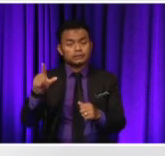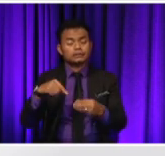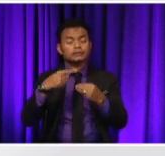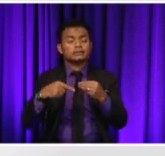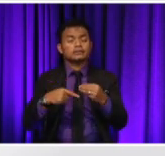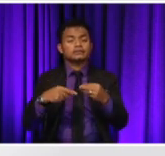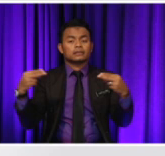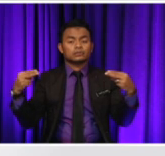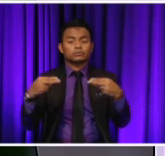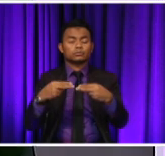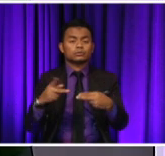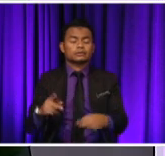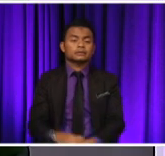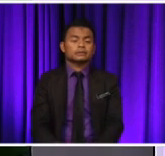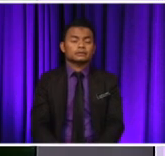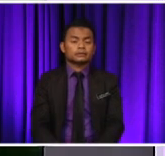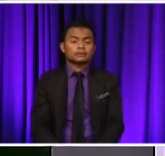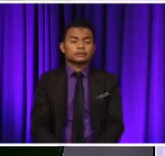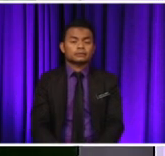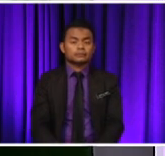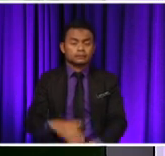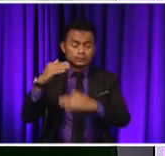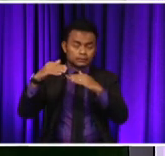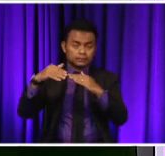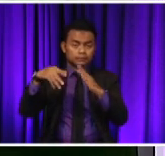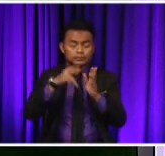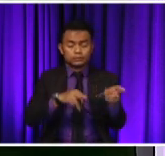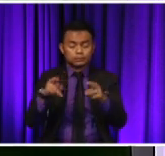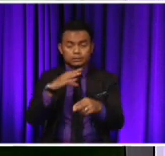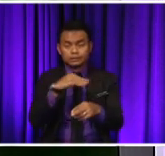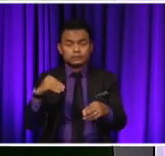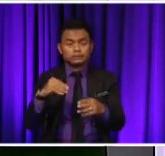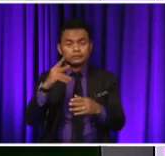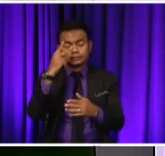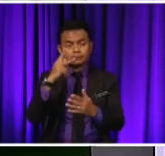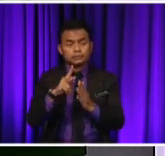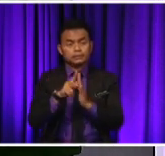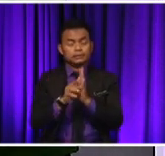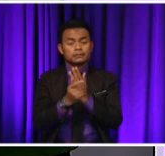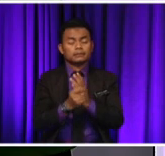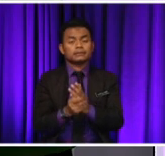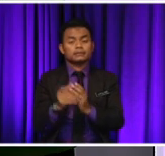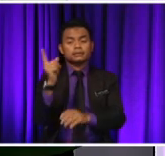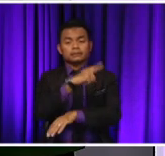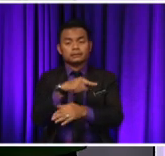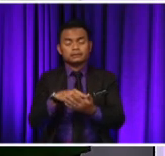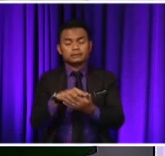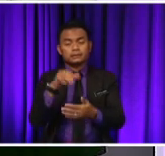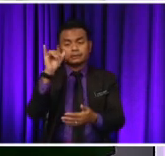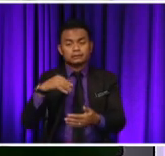tentang peringkat pengusaha yang kemarin pun ada hubungkan jadi inilah rumusan yang kita belajar pada hari ini